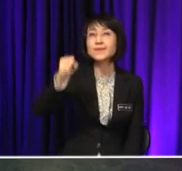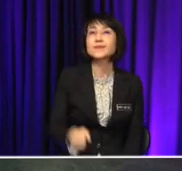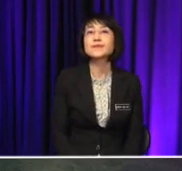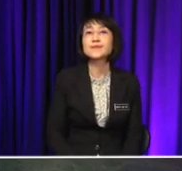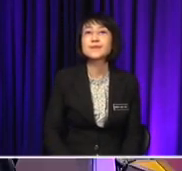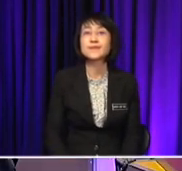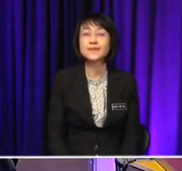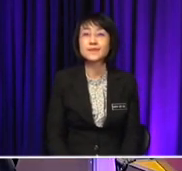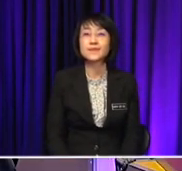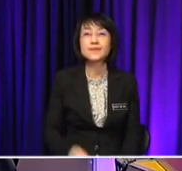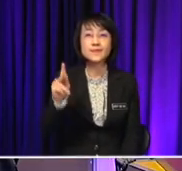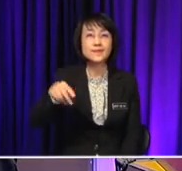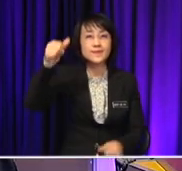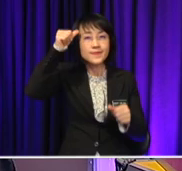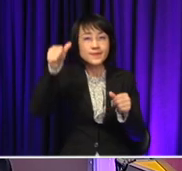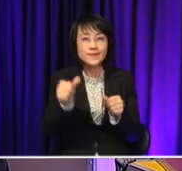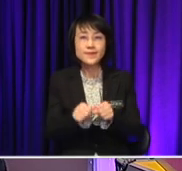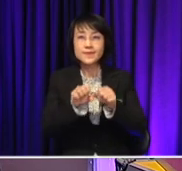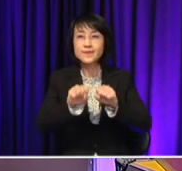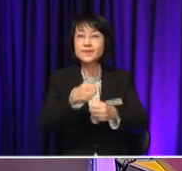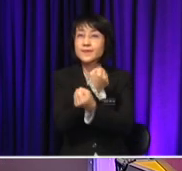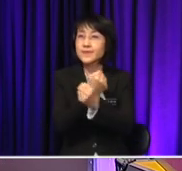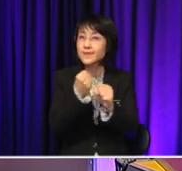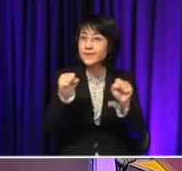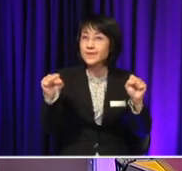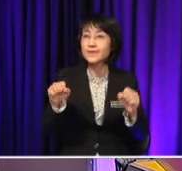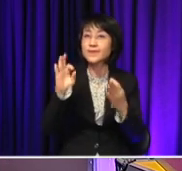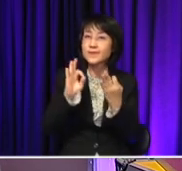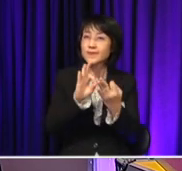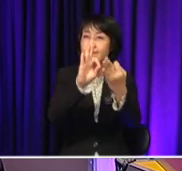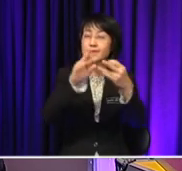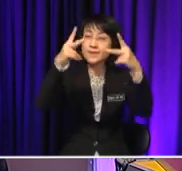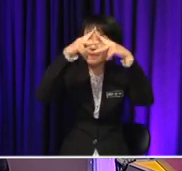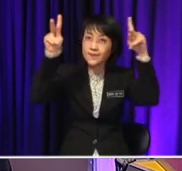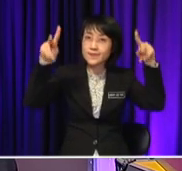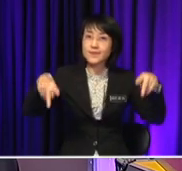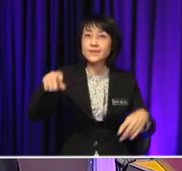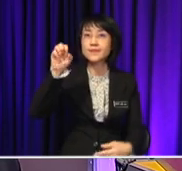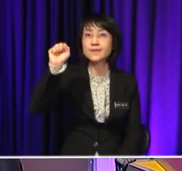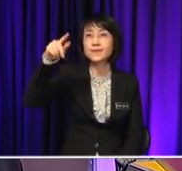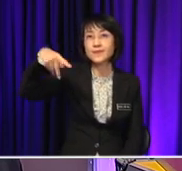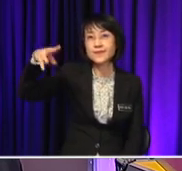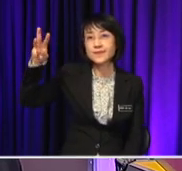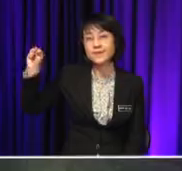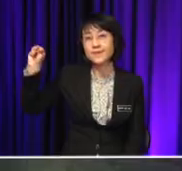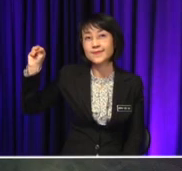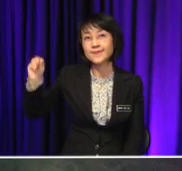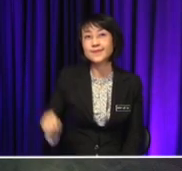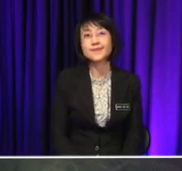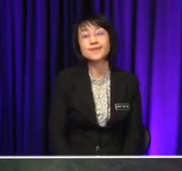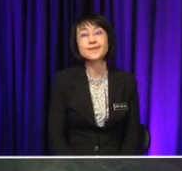pikiran kita supaya kita lebih bersedih untuk menghadapi pepesan SPM 2022 Baiklah